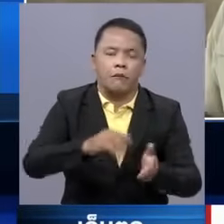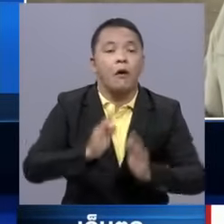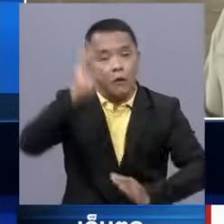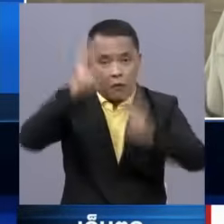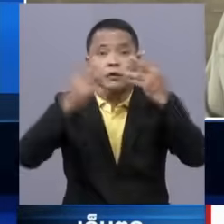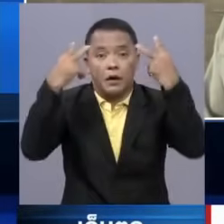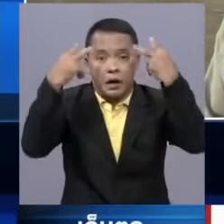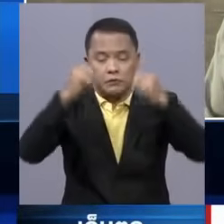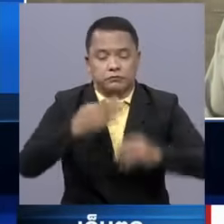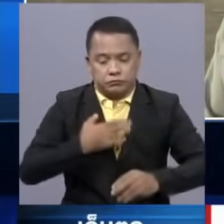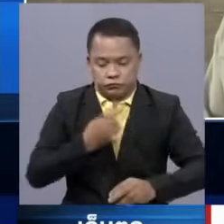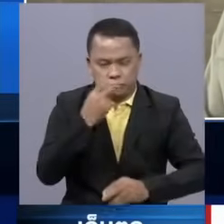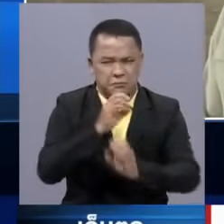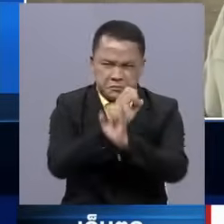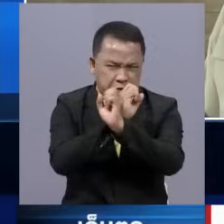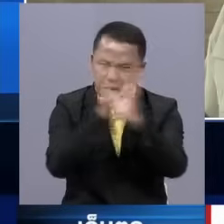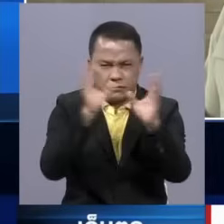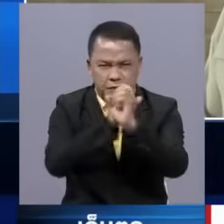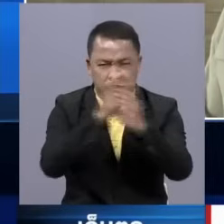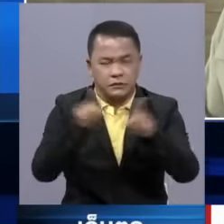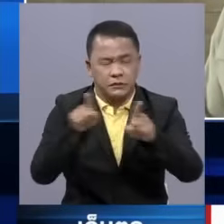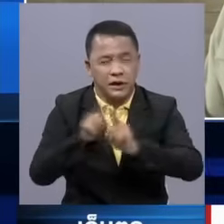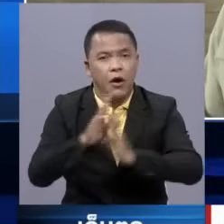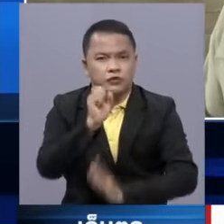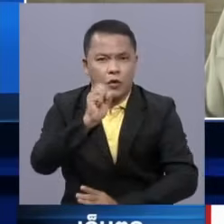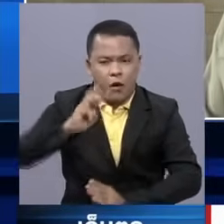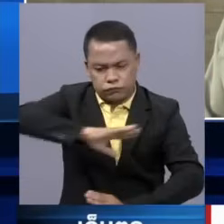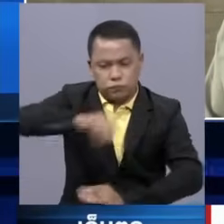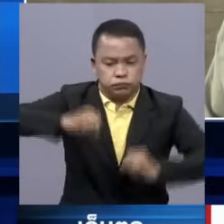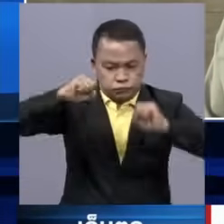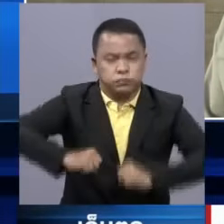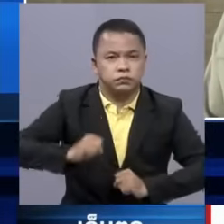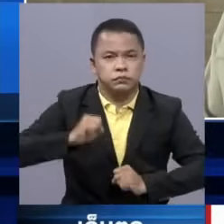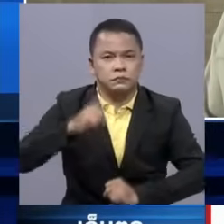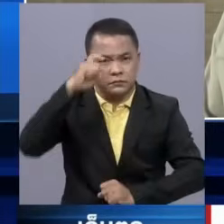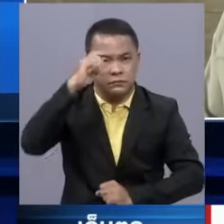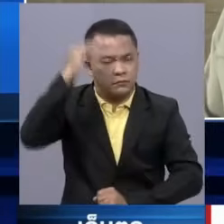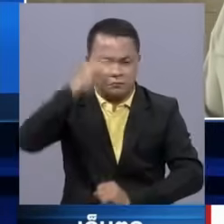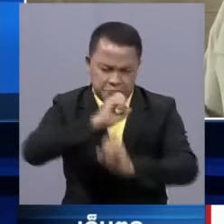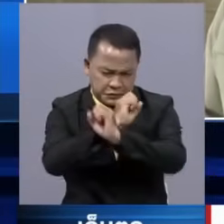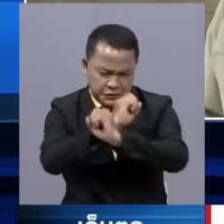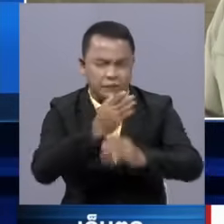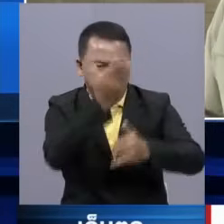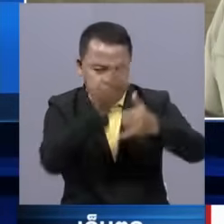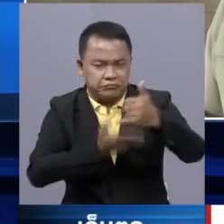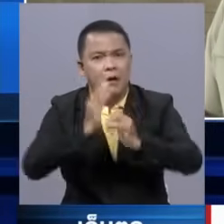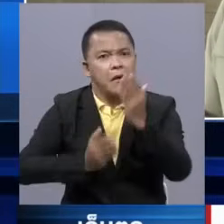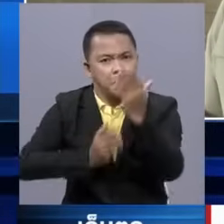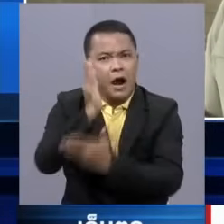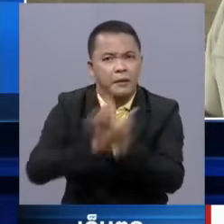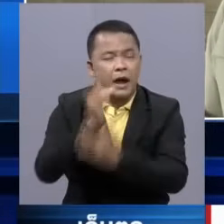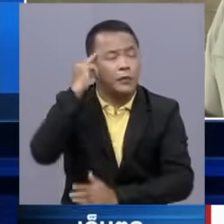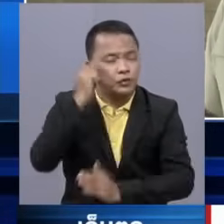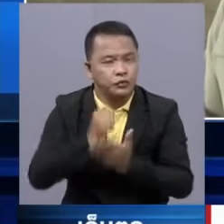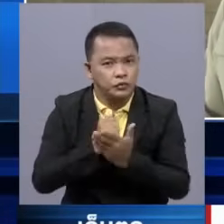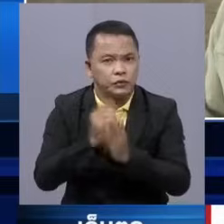โหวตนายกตนก็มองว่ายังไม่ชัดเจนฮะรวมถึงเสียงสวที่จะลงมติให้คุณเศรษฐายังไม่ชัดว่าจะลงมติให้ผ่านหรือ